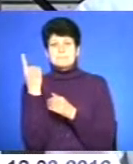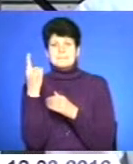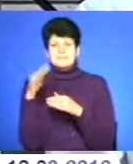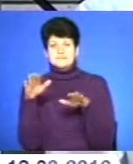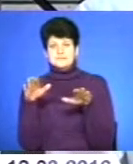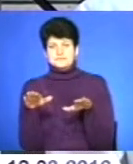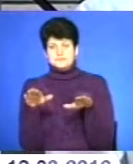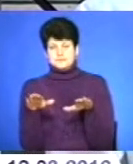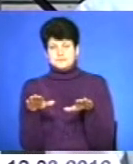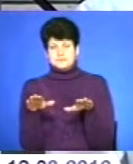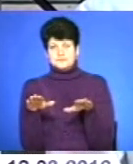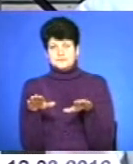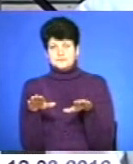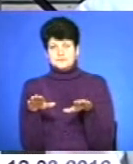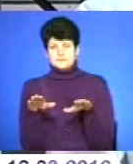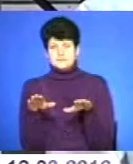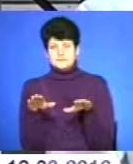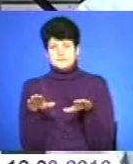або